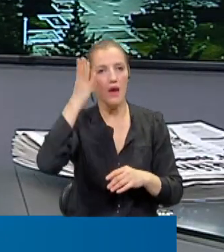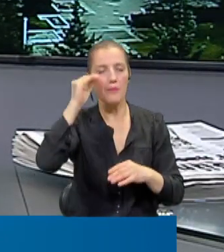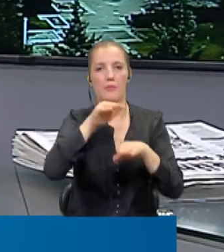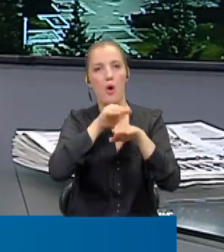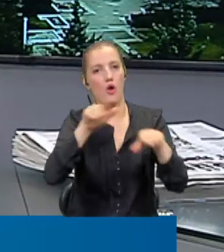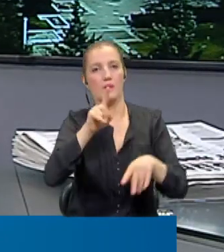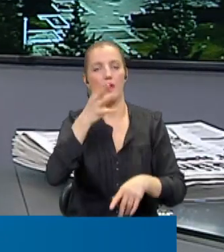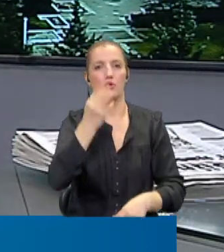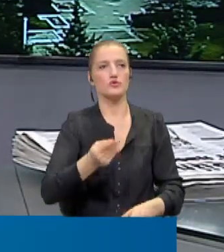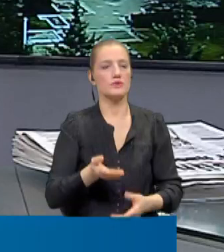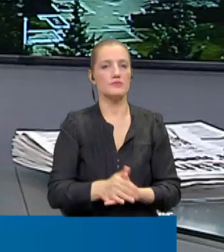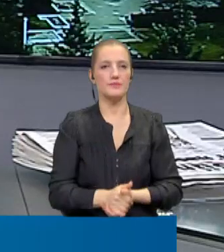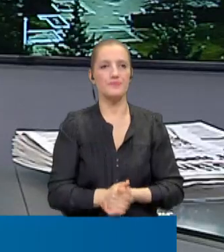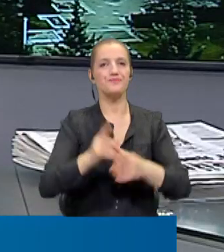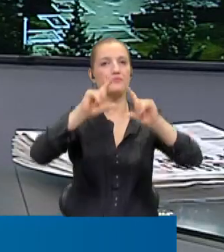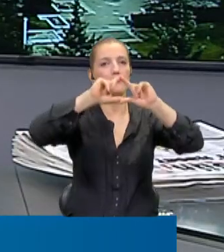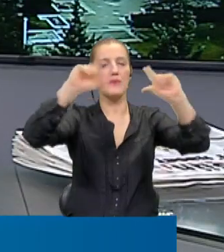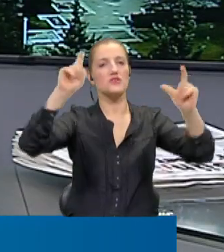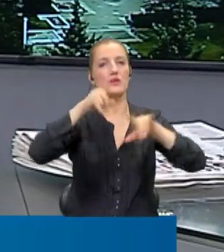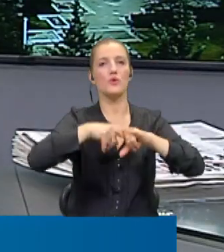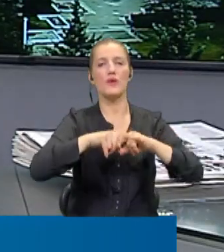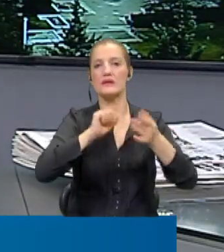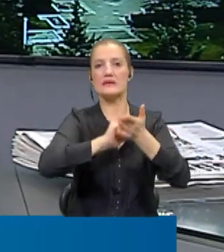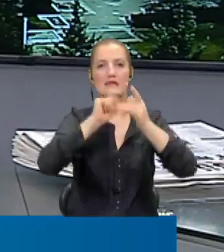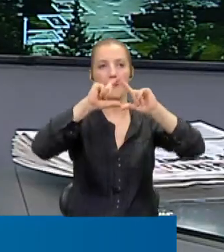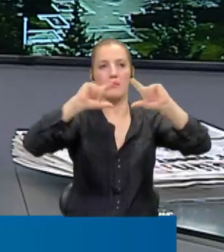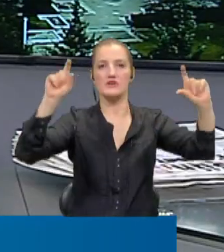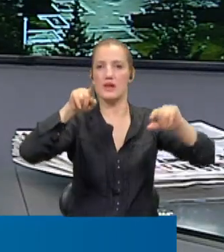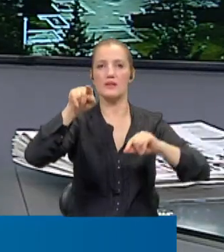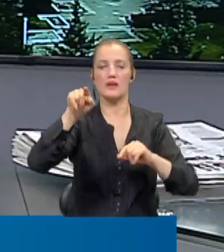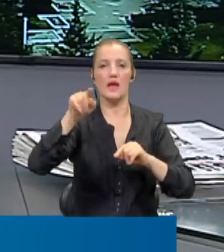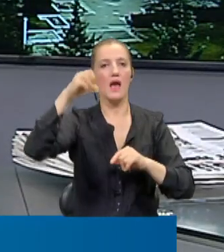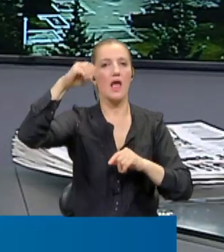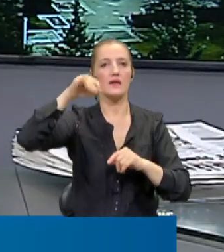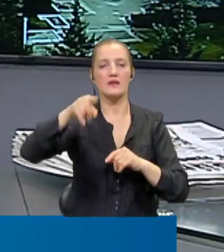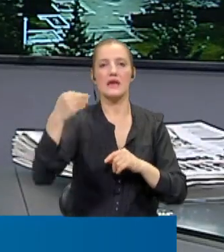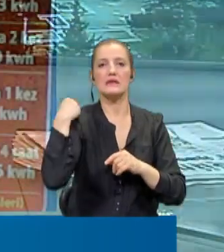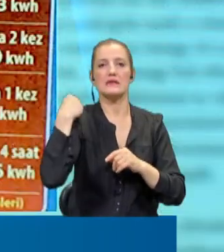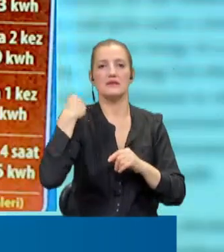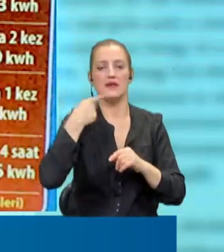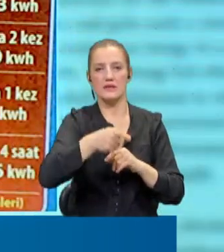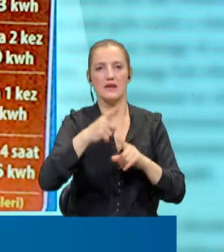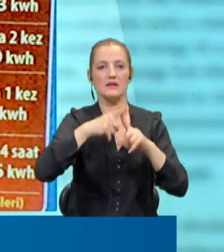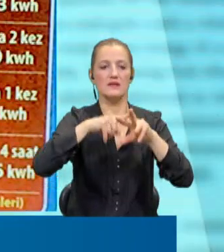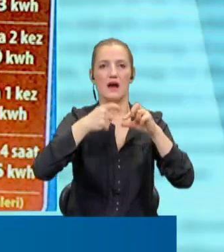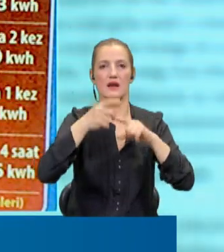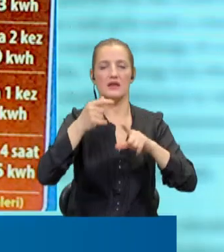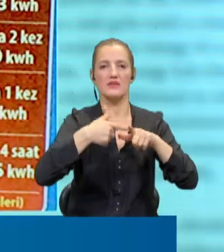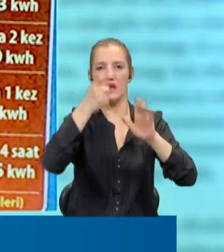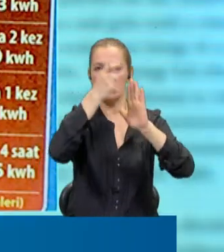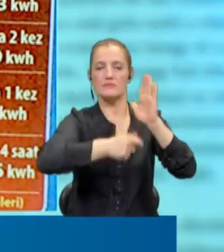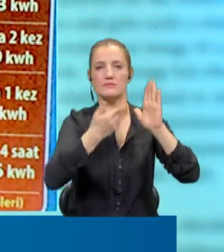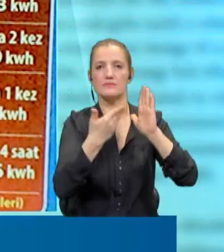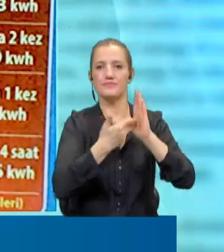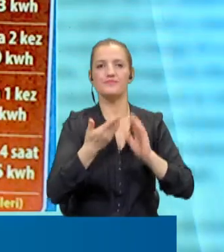olmasın manşette Hürriyet gazetesinde elektrikte yeni tarife şeklinde Sağ